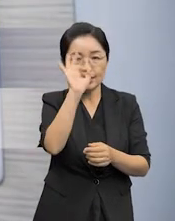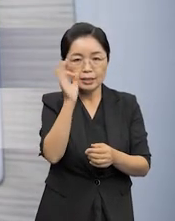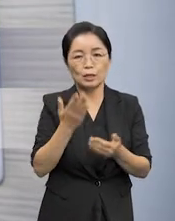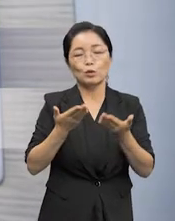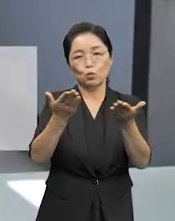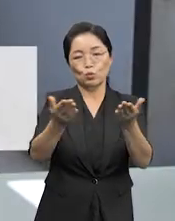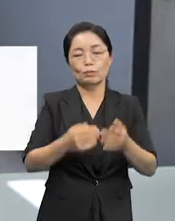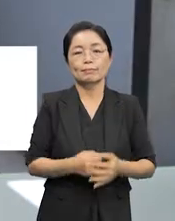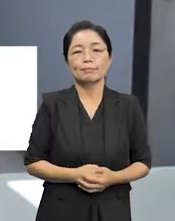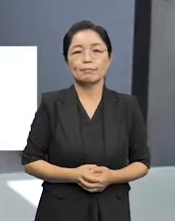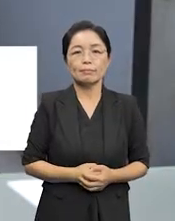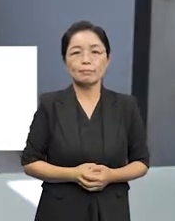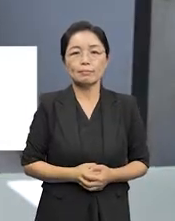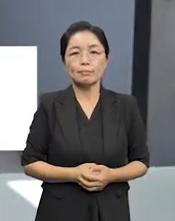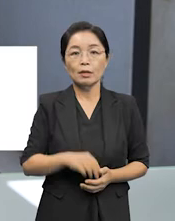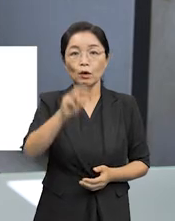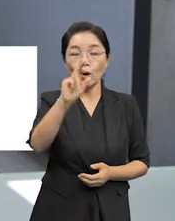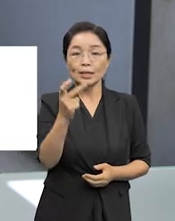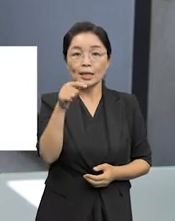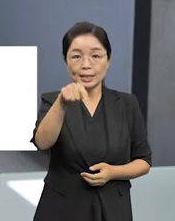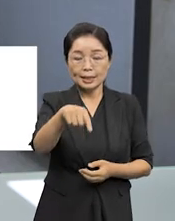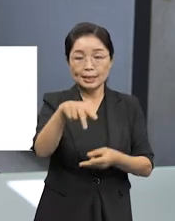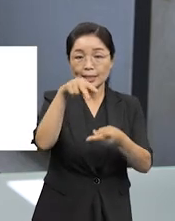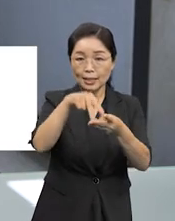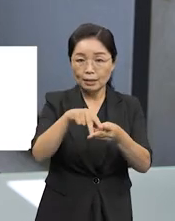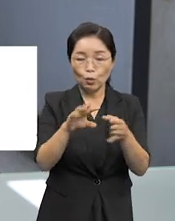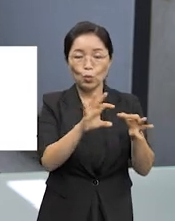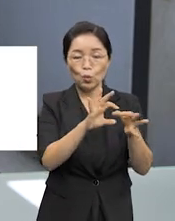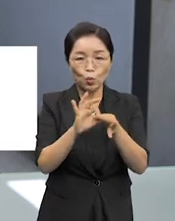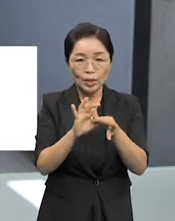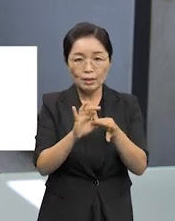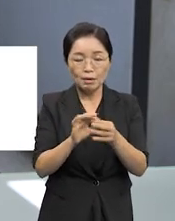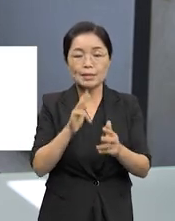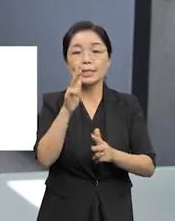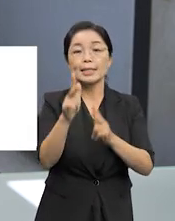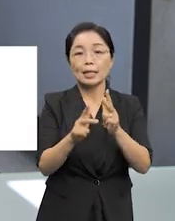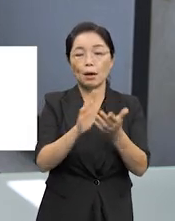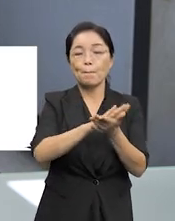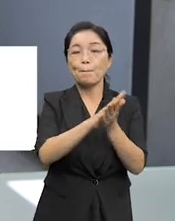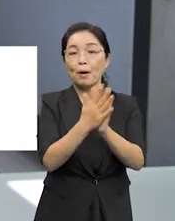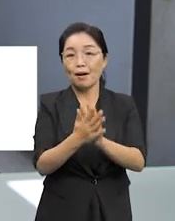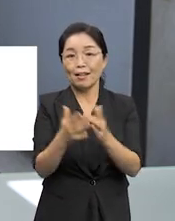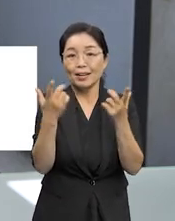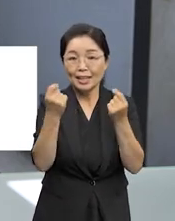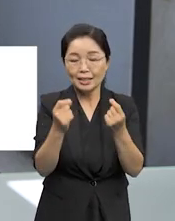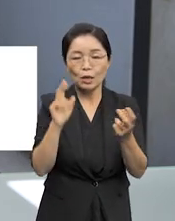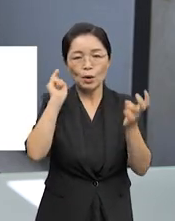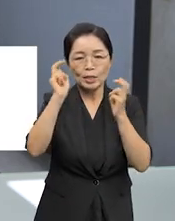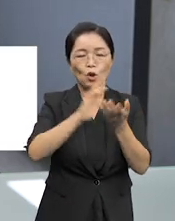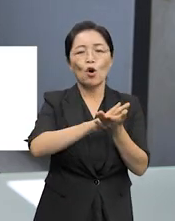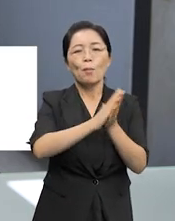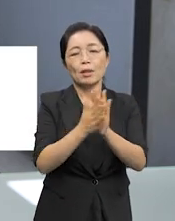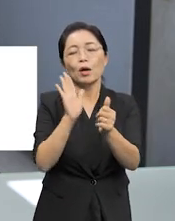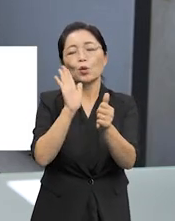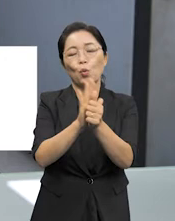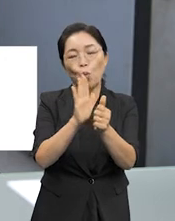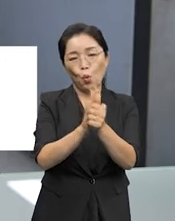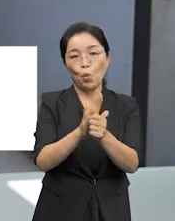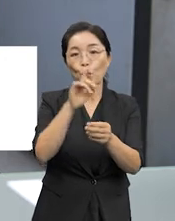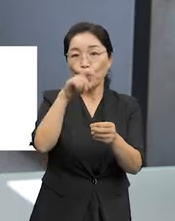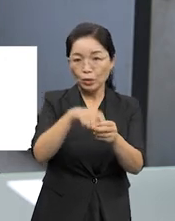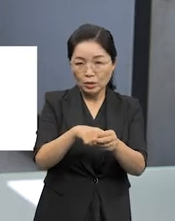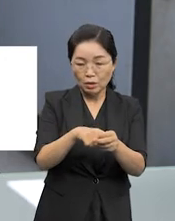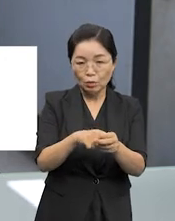계획입니다. 광산 일드림센터를 통해서 산업 전환기에 기업이 변화에 적응할 수 있도록 돕고